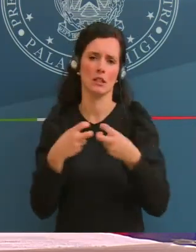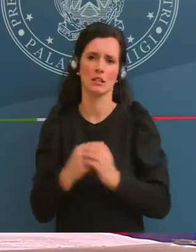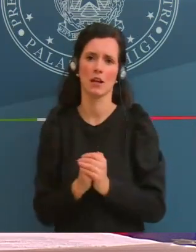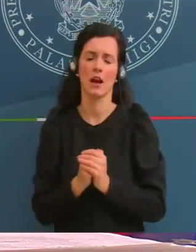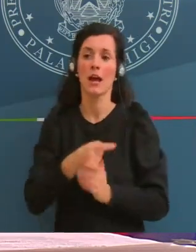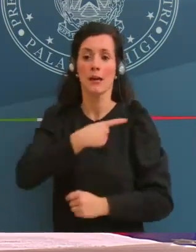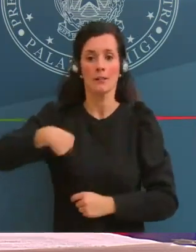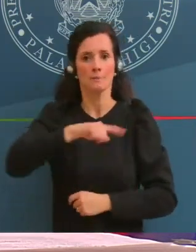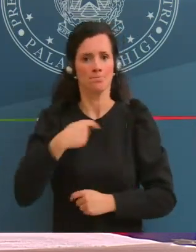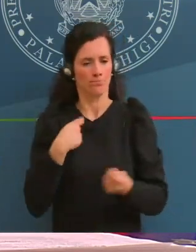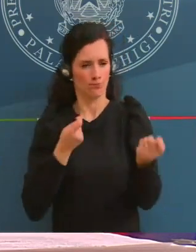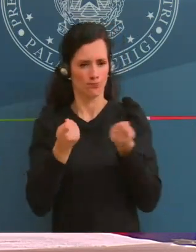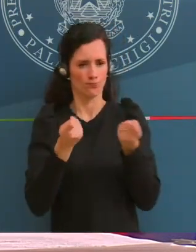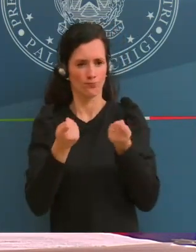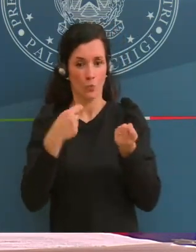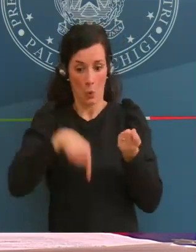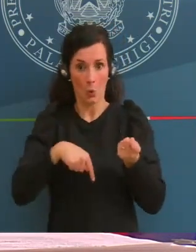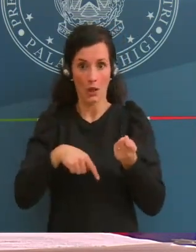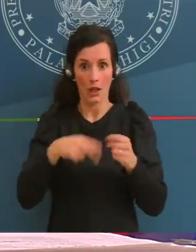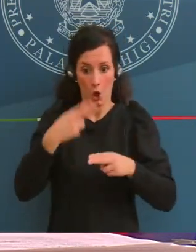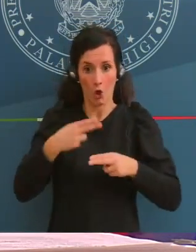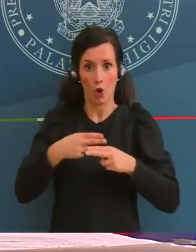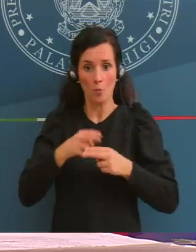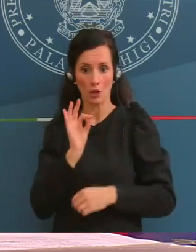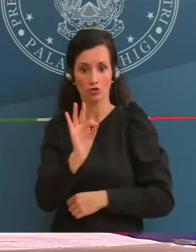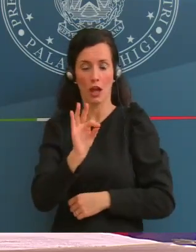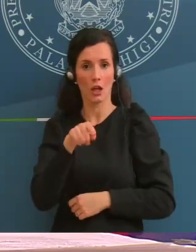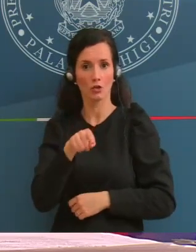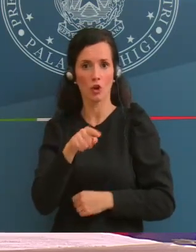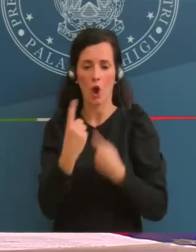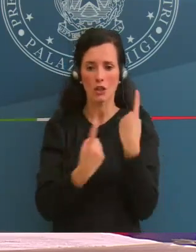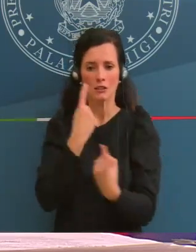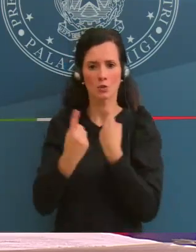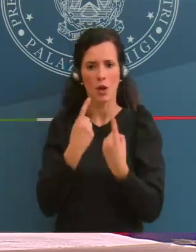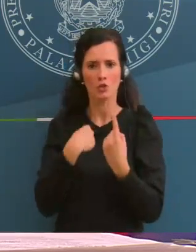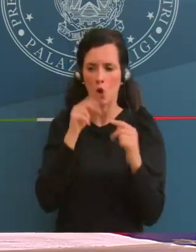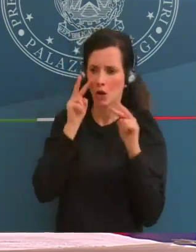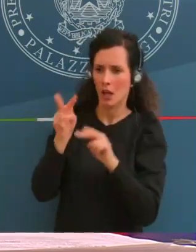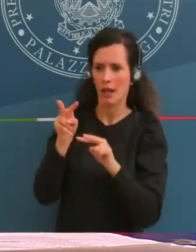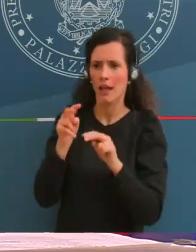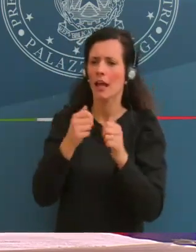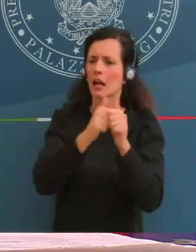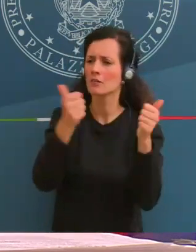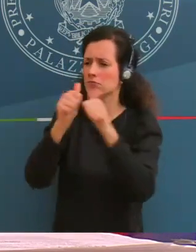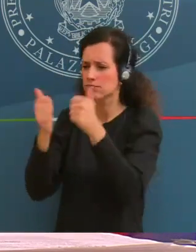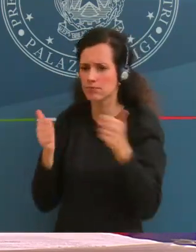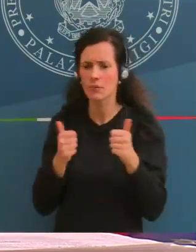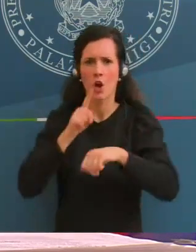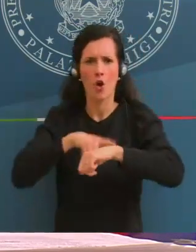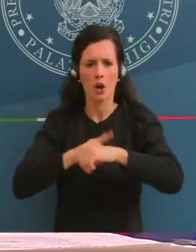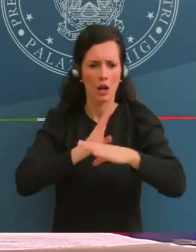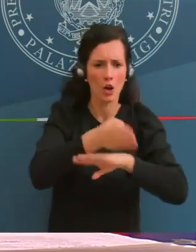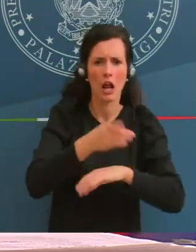degli orari di ingresso e di uscita dei vari plessi dei vari istituti scolastici e soprattutto integrare questi dati con